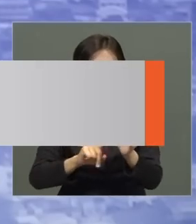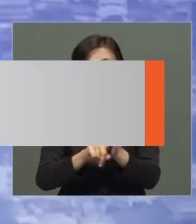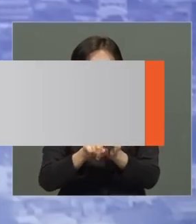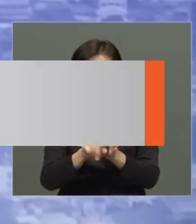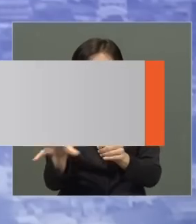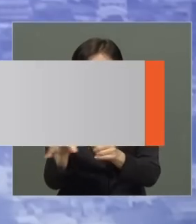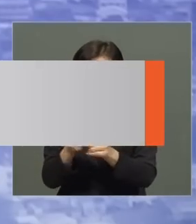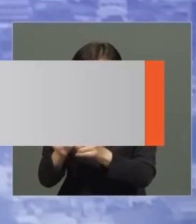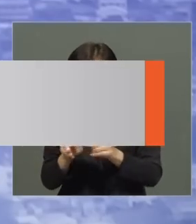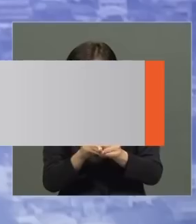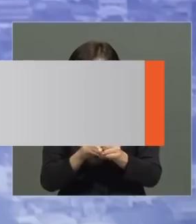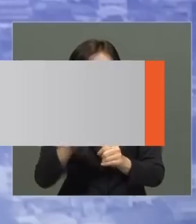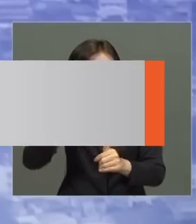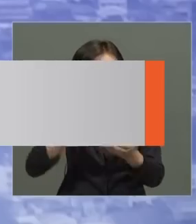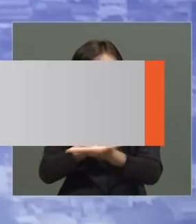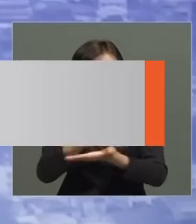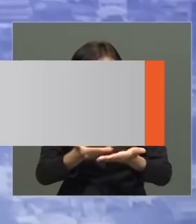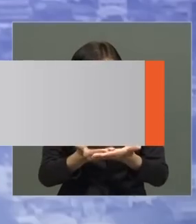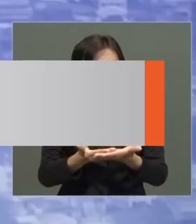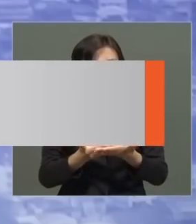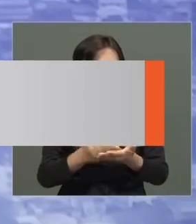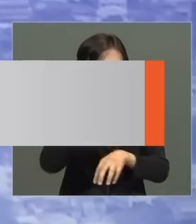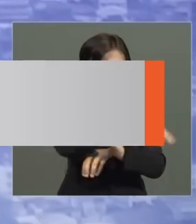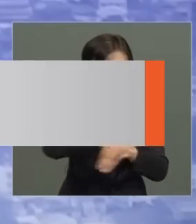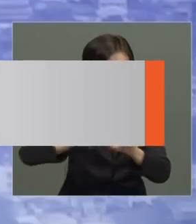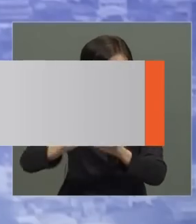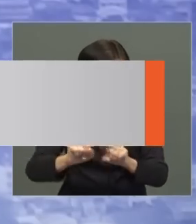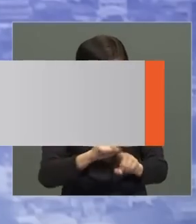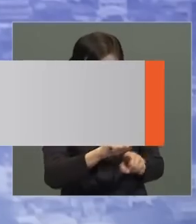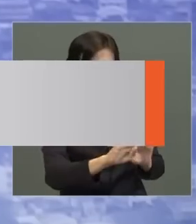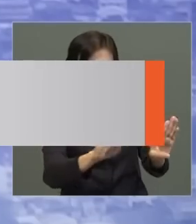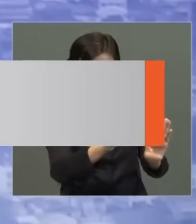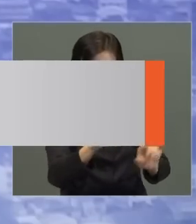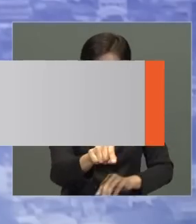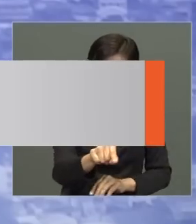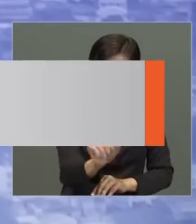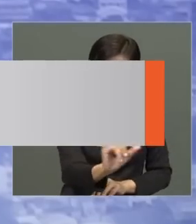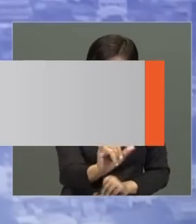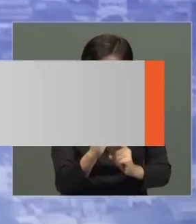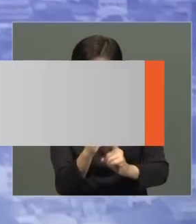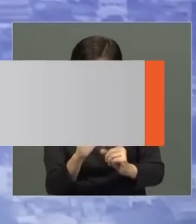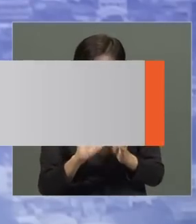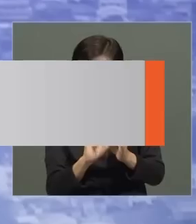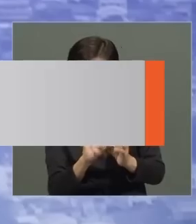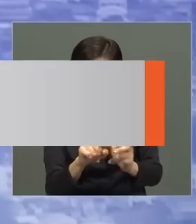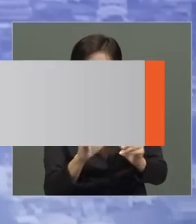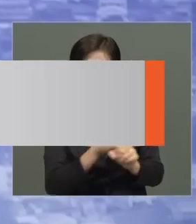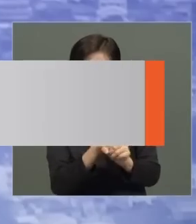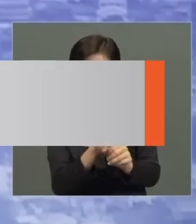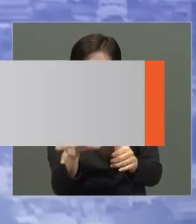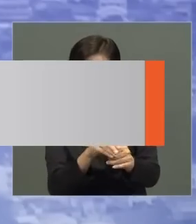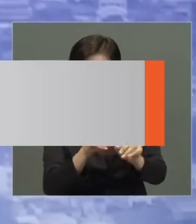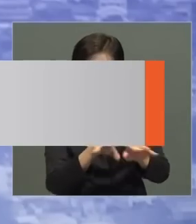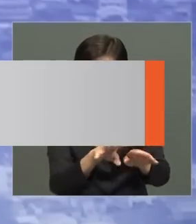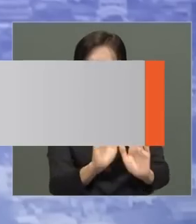จังหวัดเพื่อที่จะพิจารณากิจกรรมกิจการใดสามารถเปิดได้อันไหนที่ยังน่ากังวลน่าเป็นห่วงยังให้